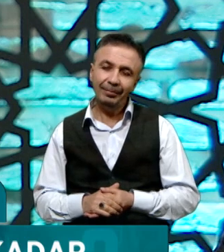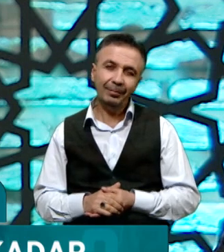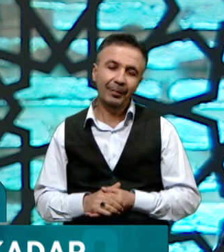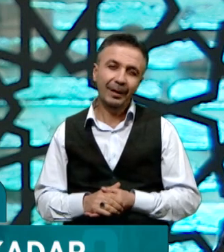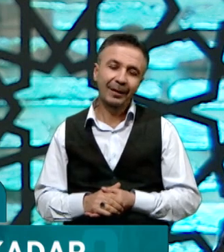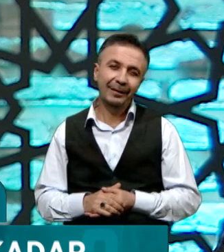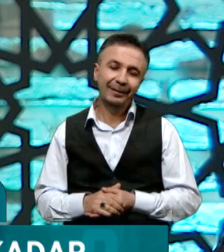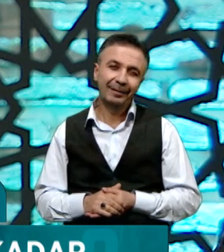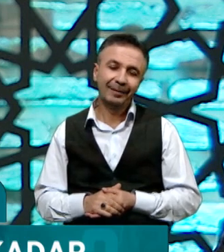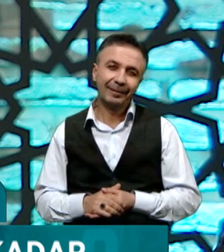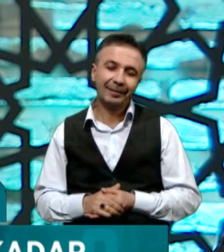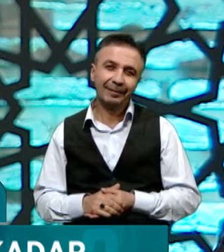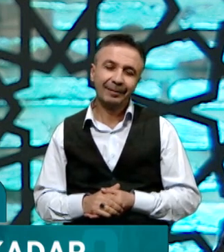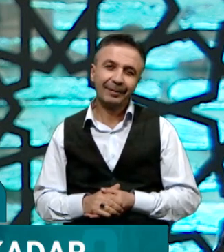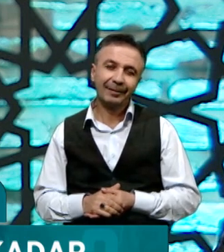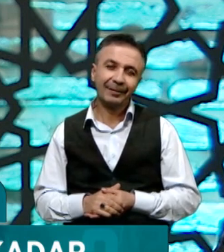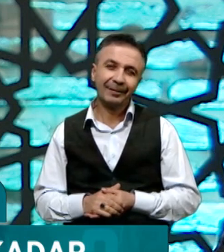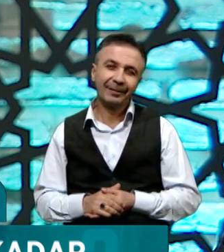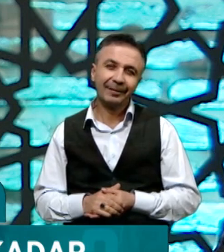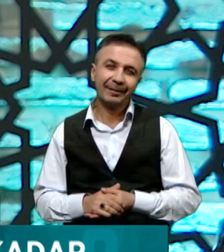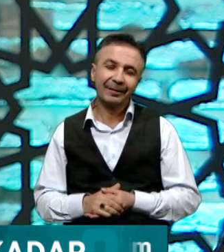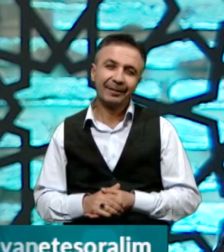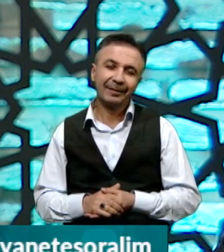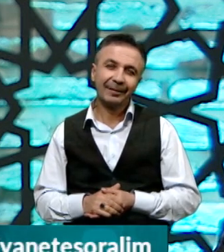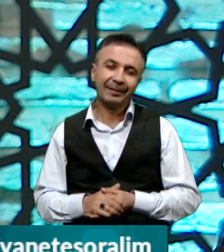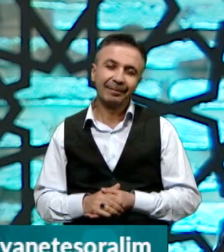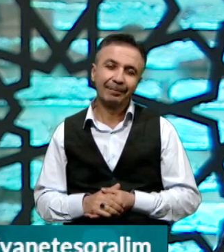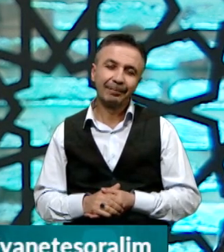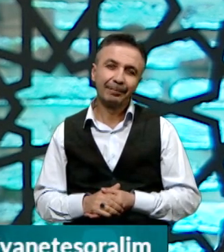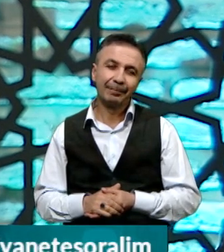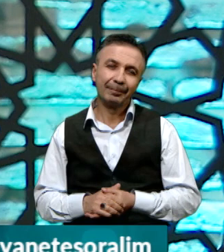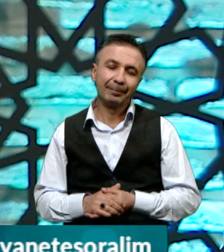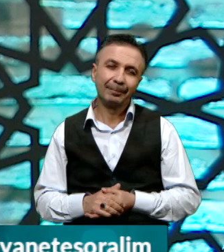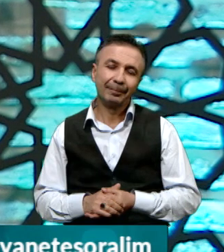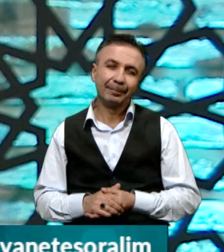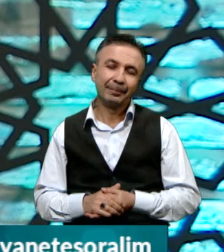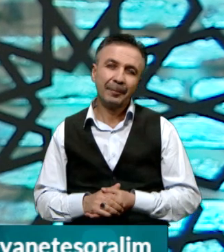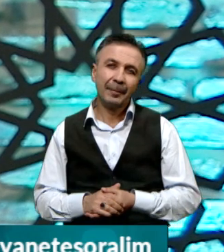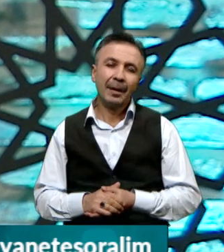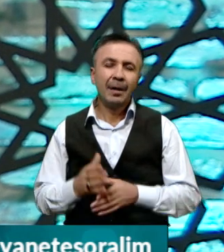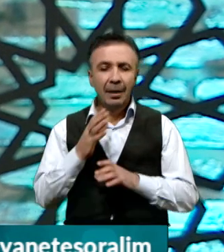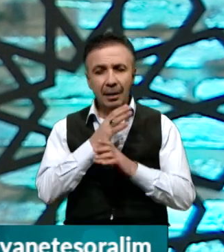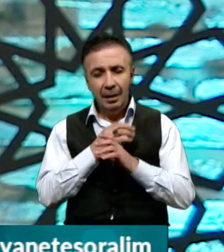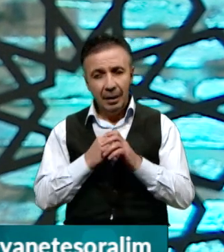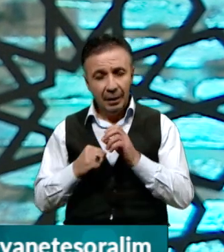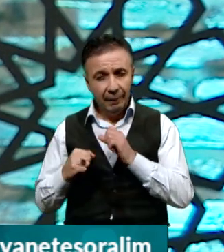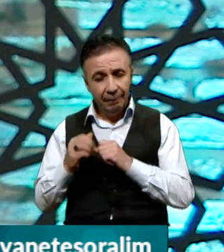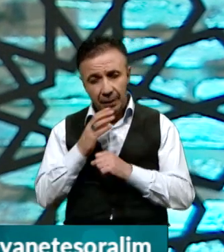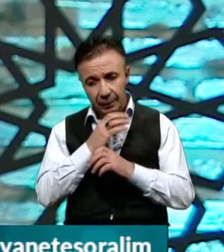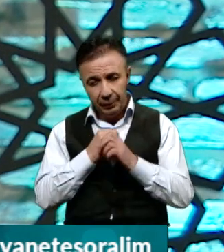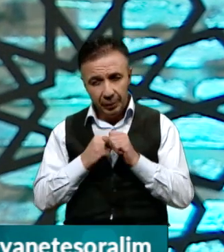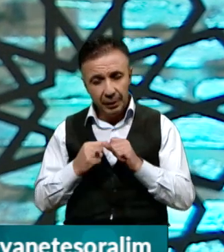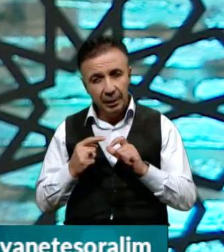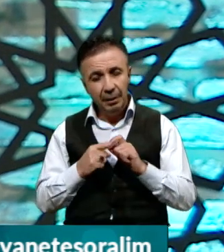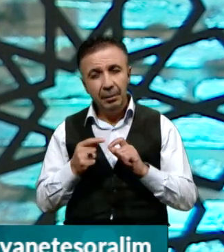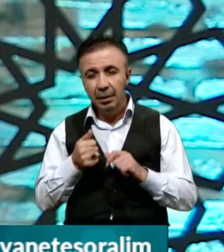böyle yapıyorlarsa dikkat etsinler. O tuttuklarını da tekrardan iade etsinler diyelim. Afyon Karahisar'dan Emrah Bey telefon